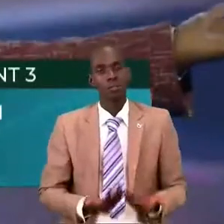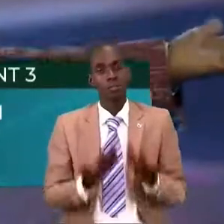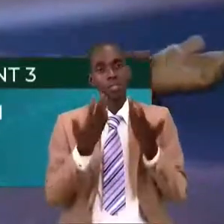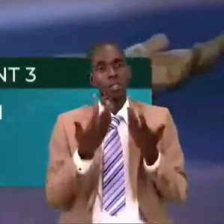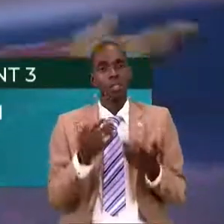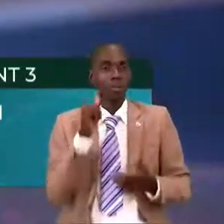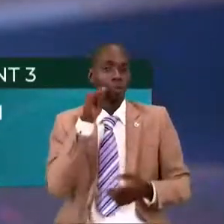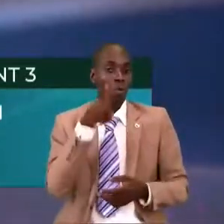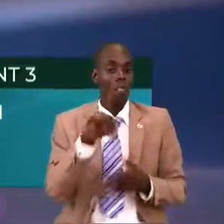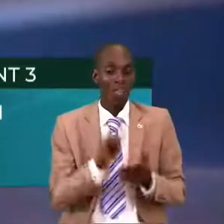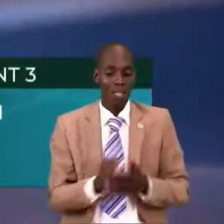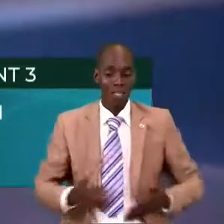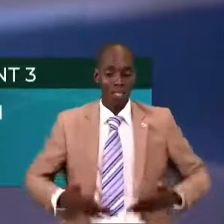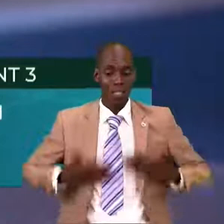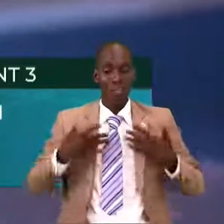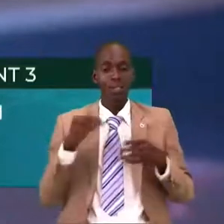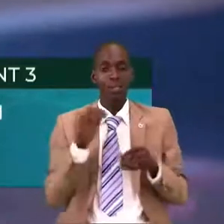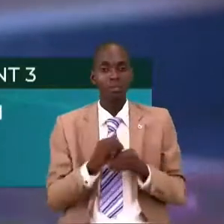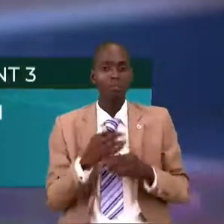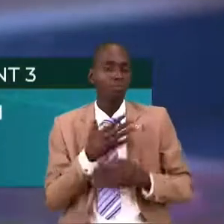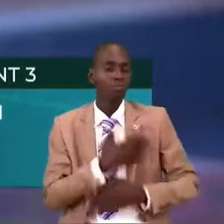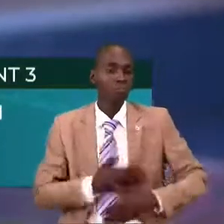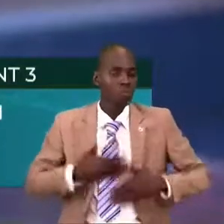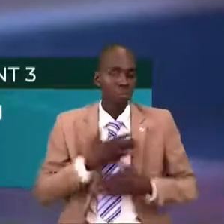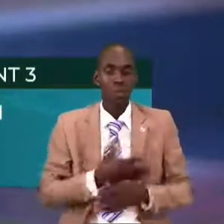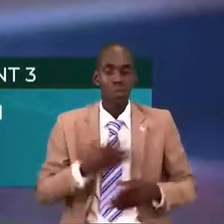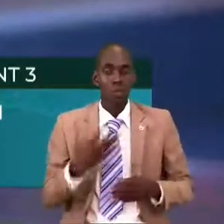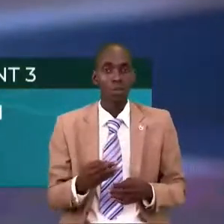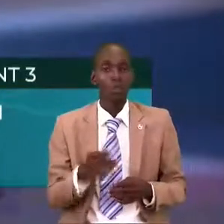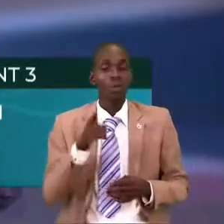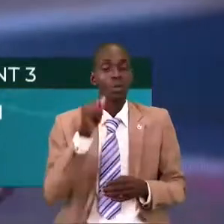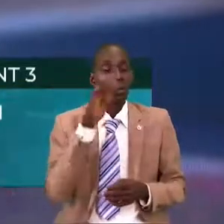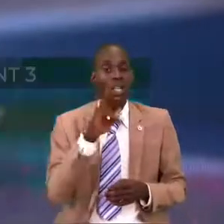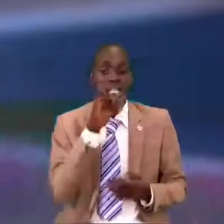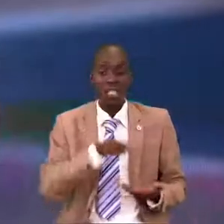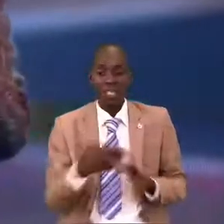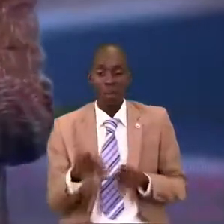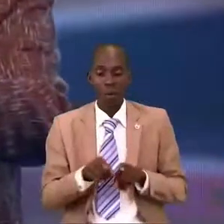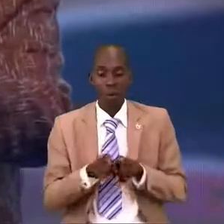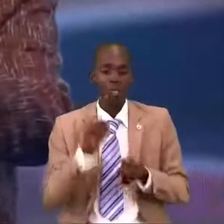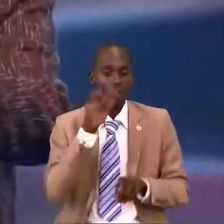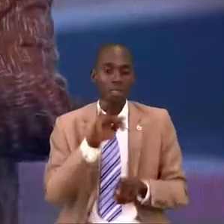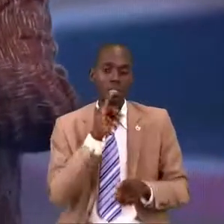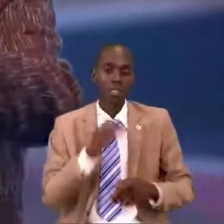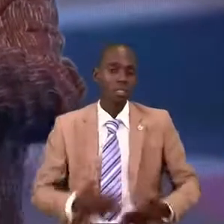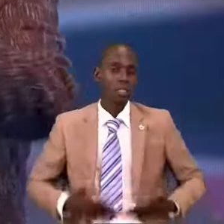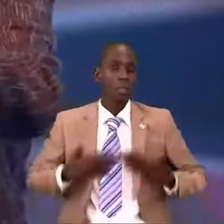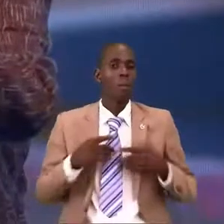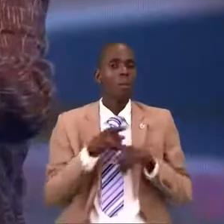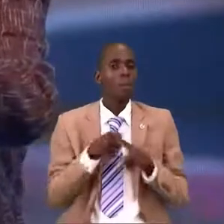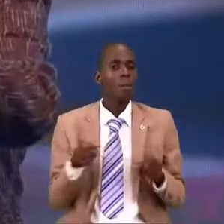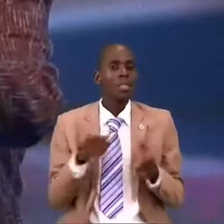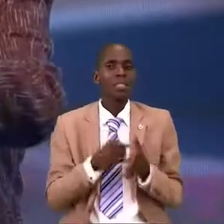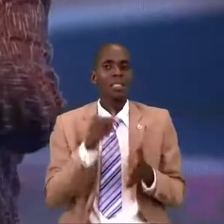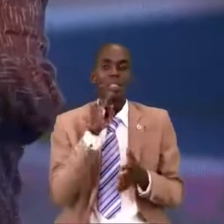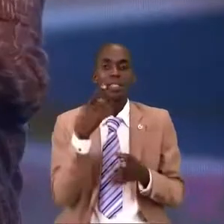vivante. Mais c'est le salut du Seigneur, la conversion du Seigneur qui vient dans nos